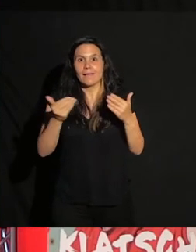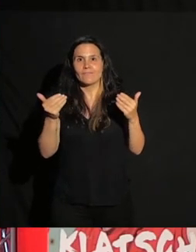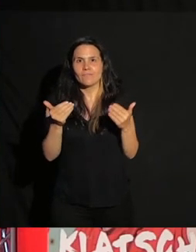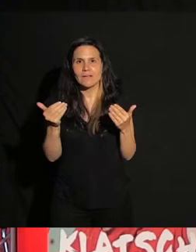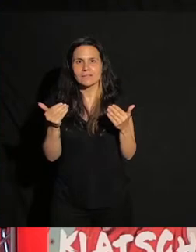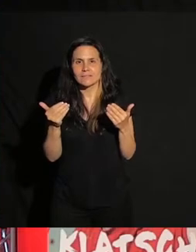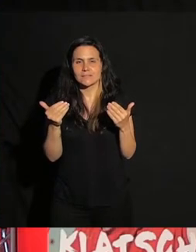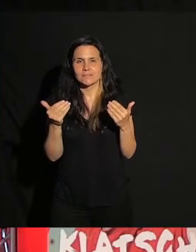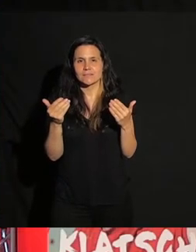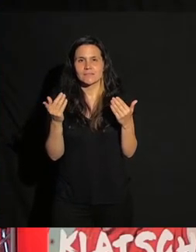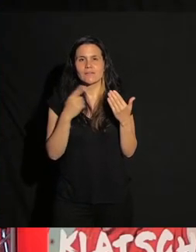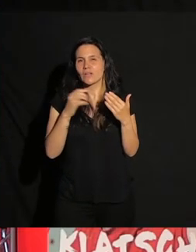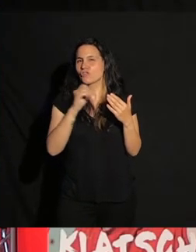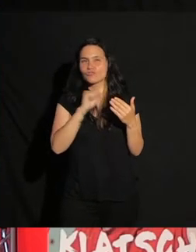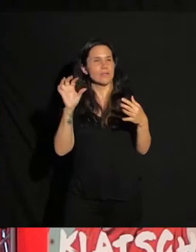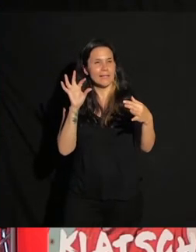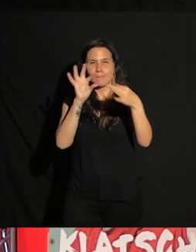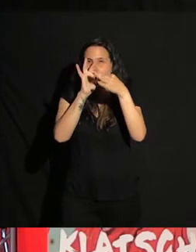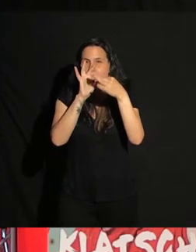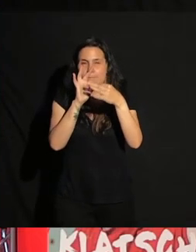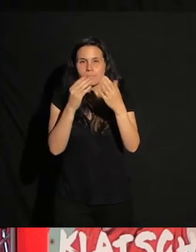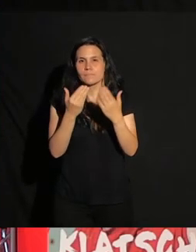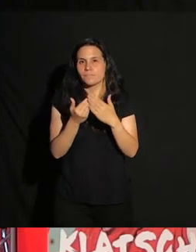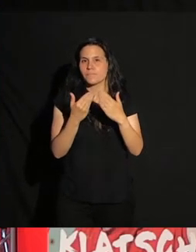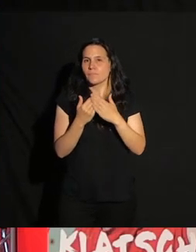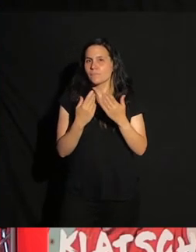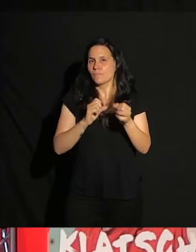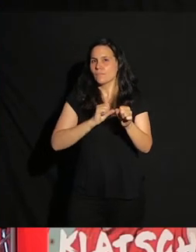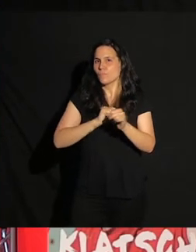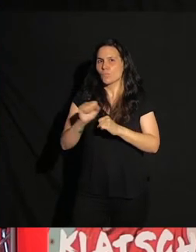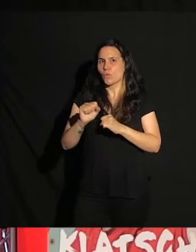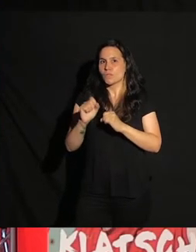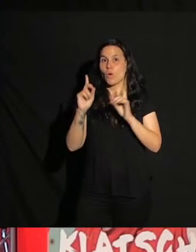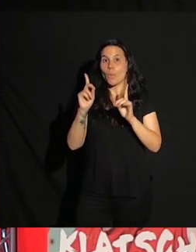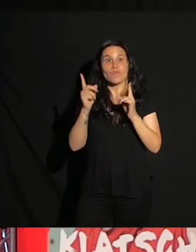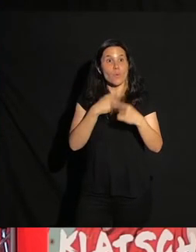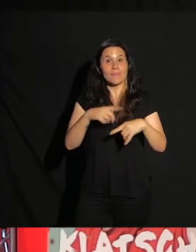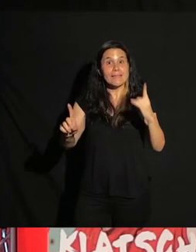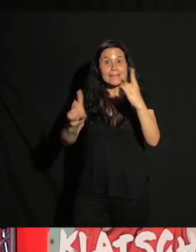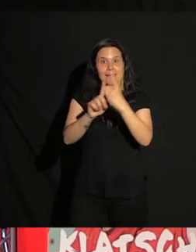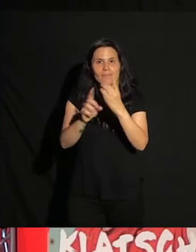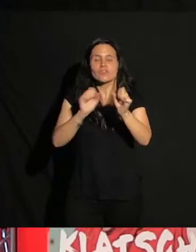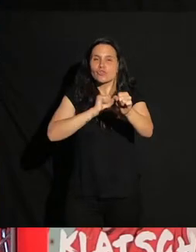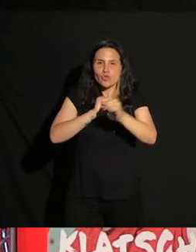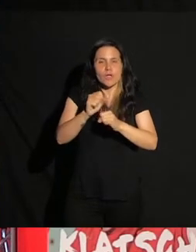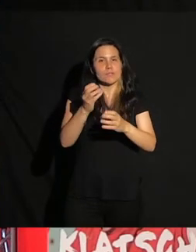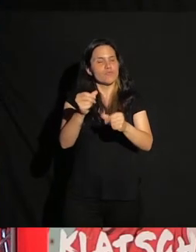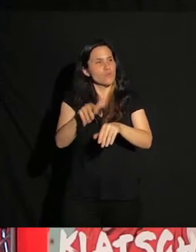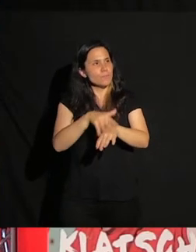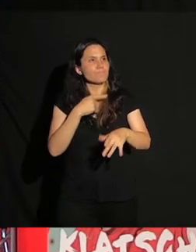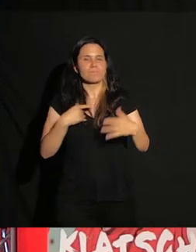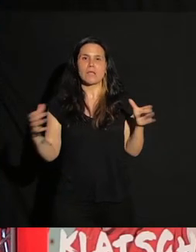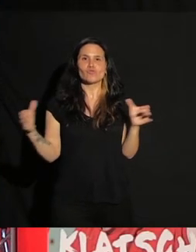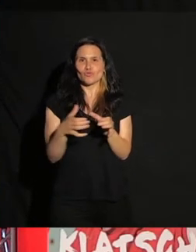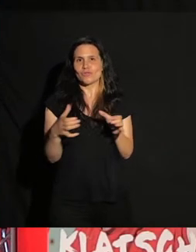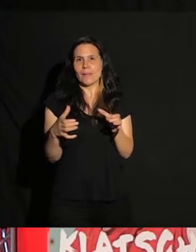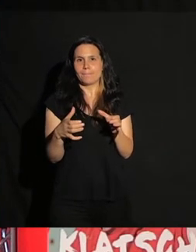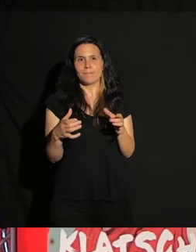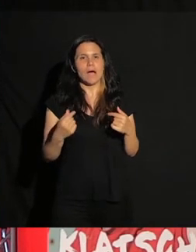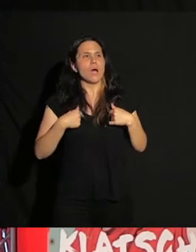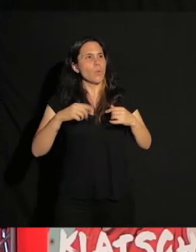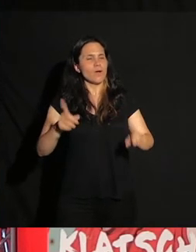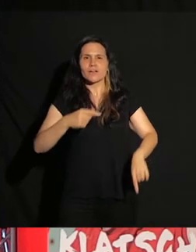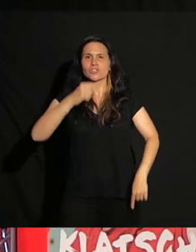konnten die gleich alle wieder assoziieren. Und daher kam total das Zusammengehörigkeitsgefühl auf. Und dann auch stolz zu sein, boah, ich habe